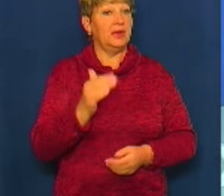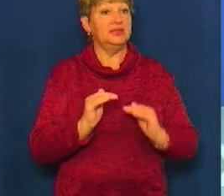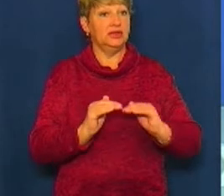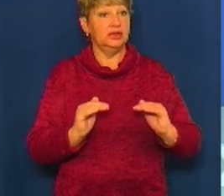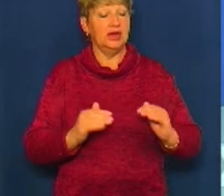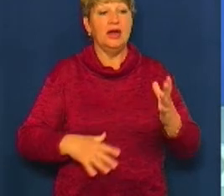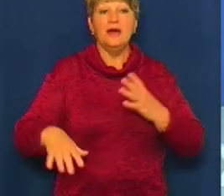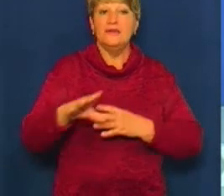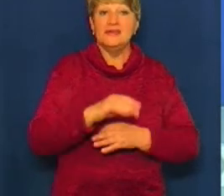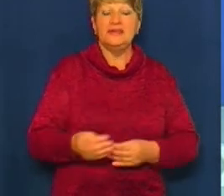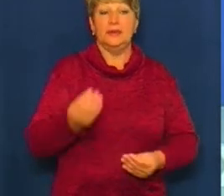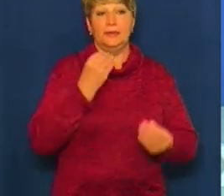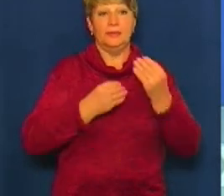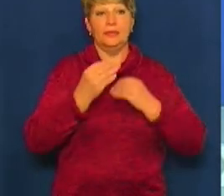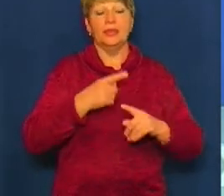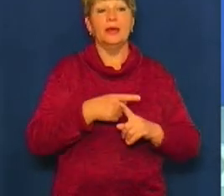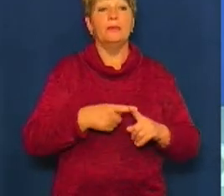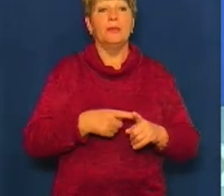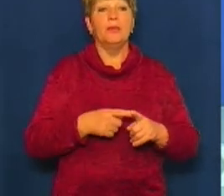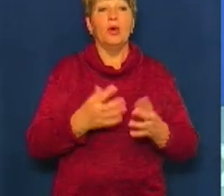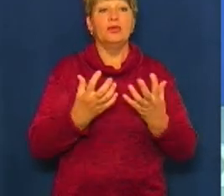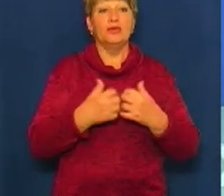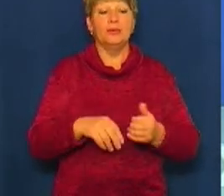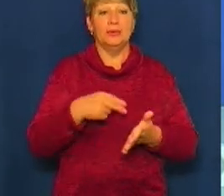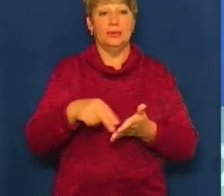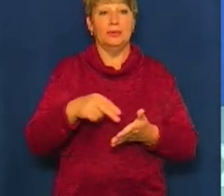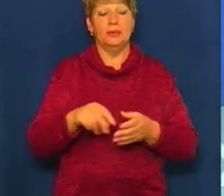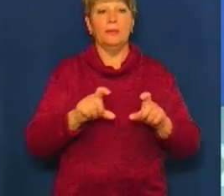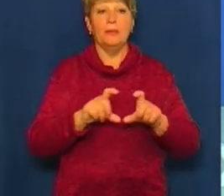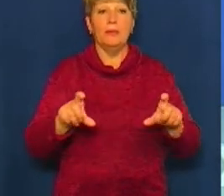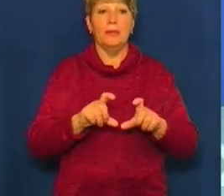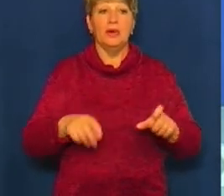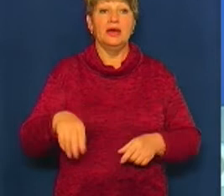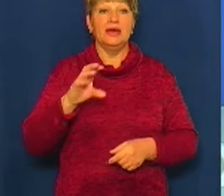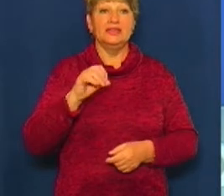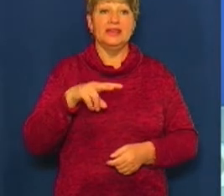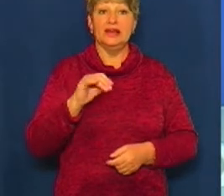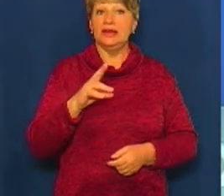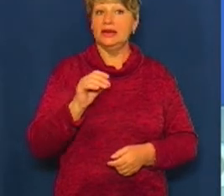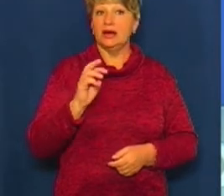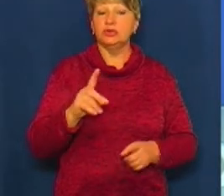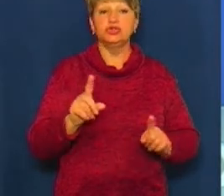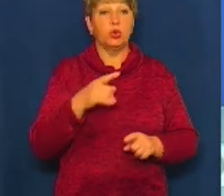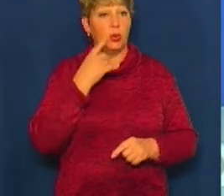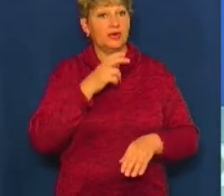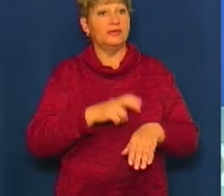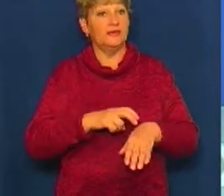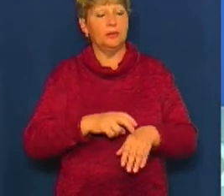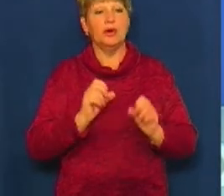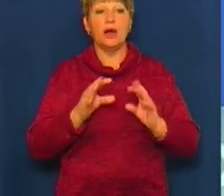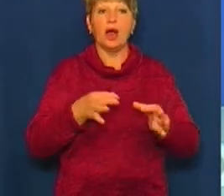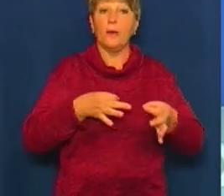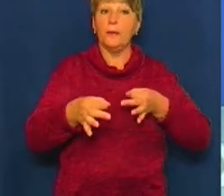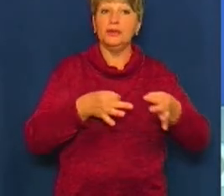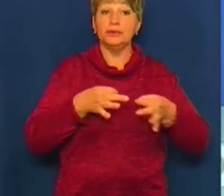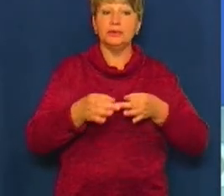Усі вони вживали напівфабрикати, придбані у магазині «Делікат Плюс». Що кажуть медики про стан госпіталізованих та як коментують ситуацію в